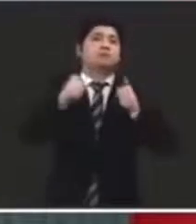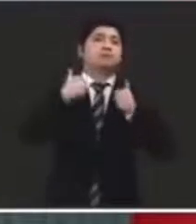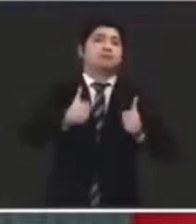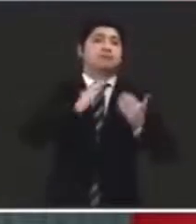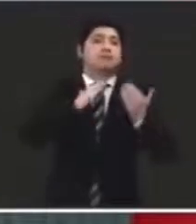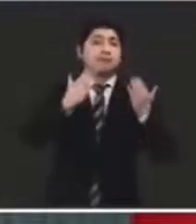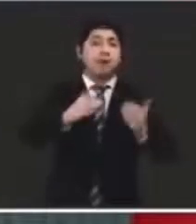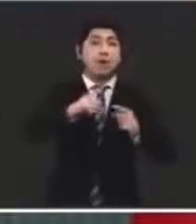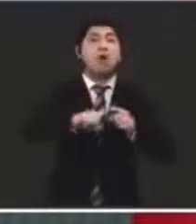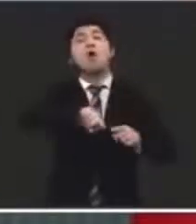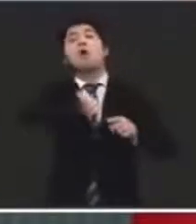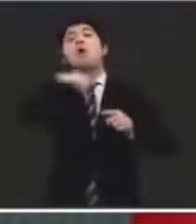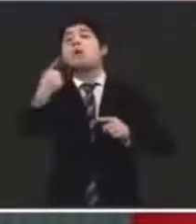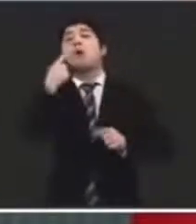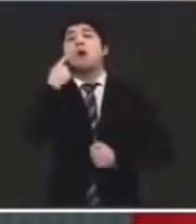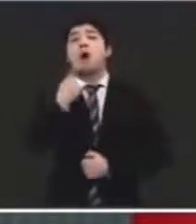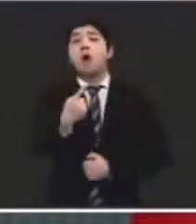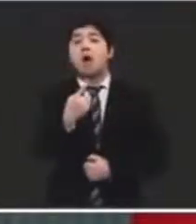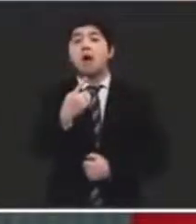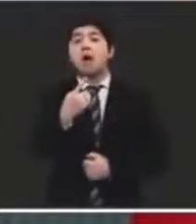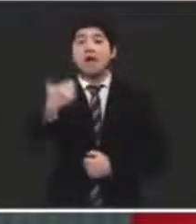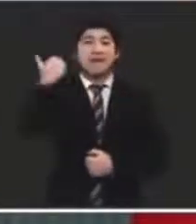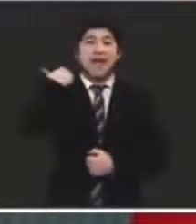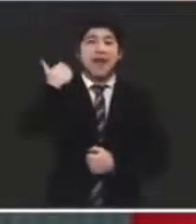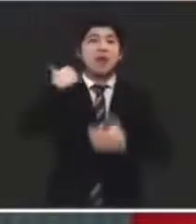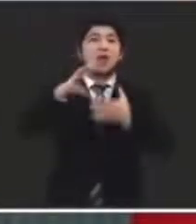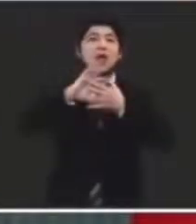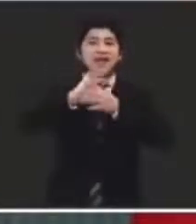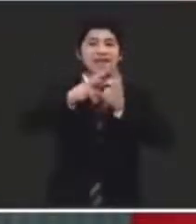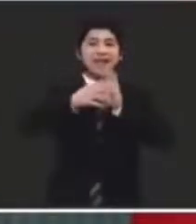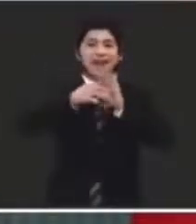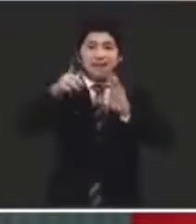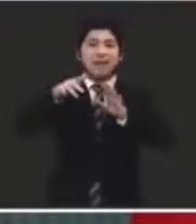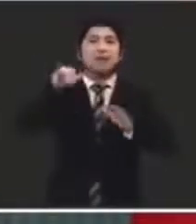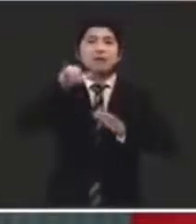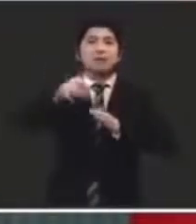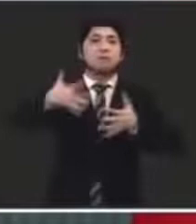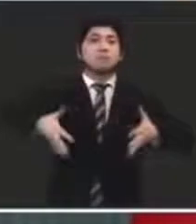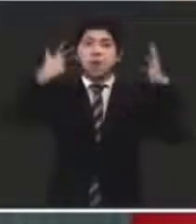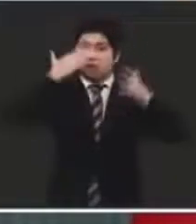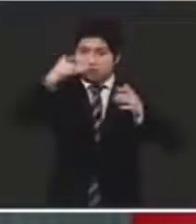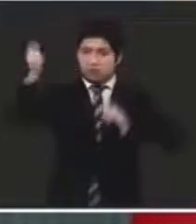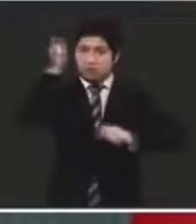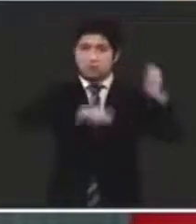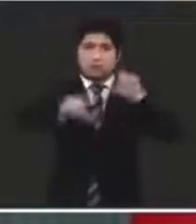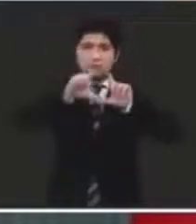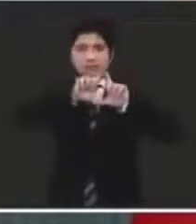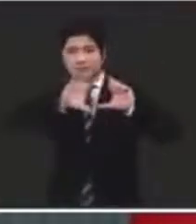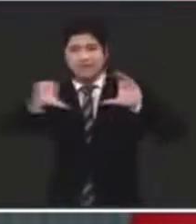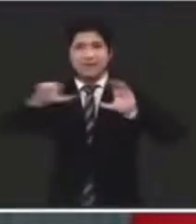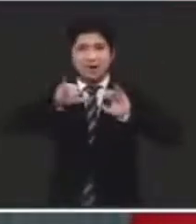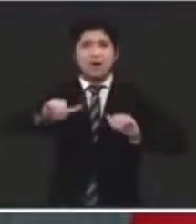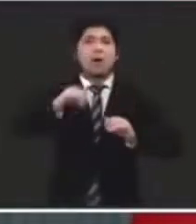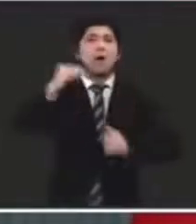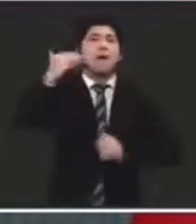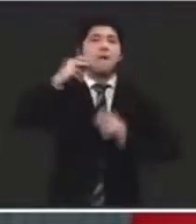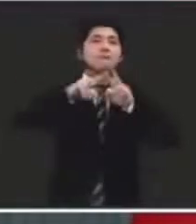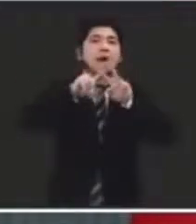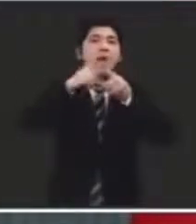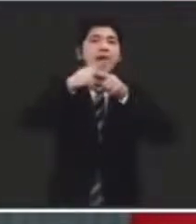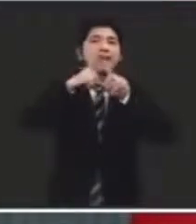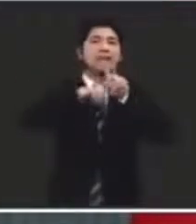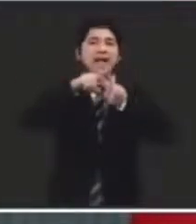ve bir diğer taraftan yeni terminal binasını da yapacağız Sabiha Gökçen'e ve malezyalılar